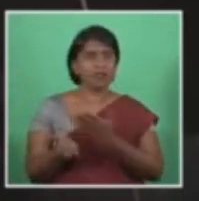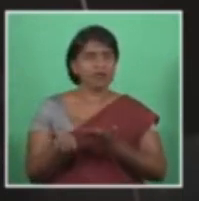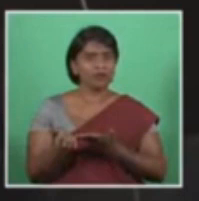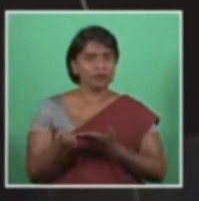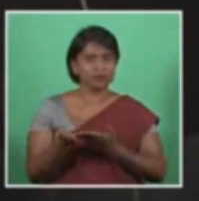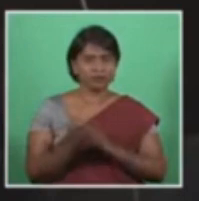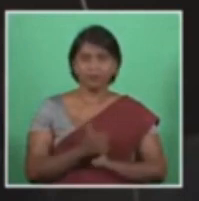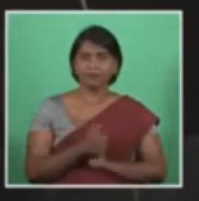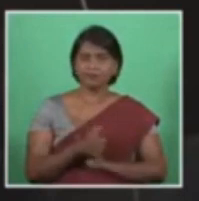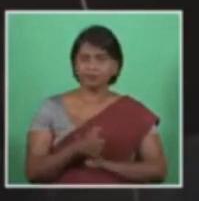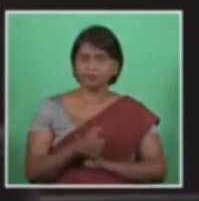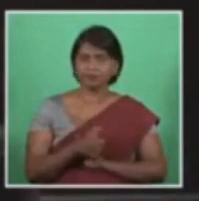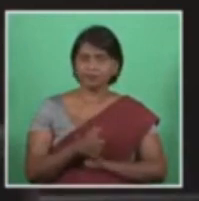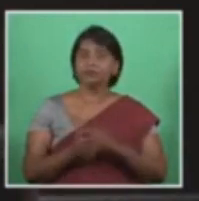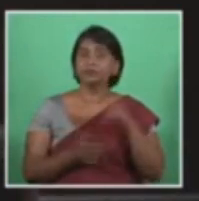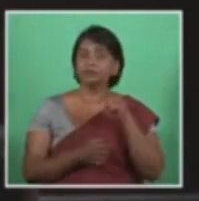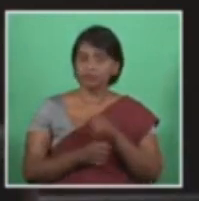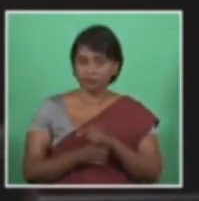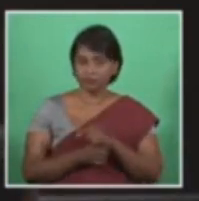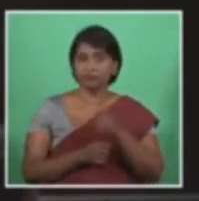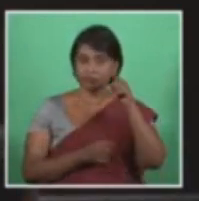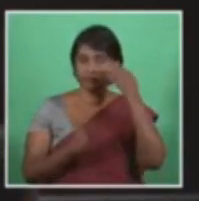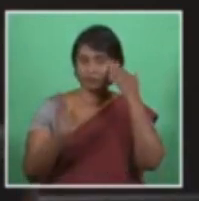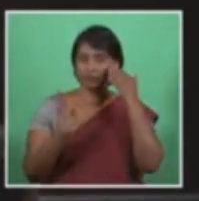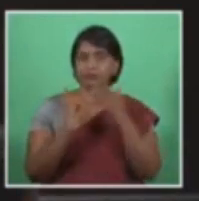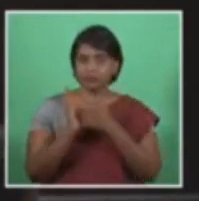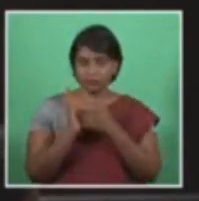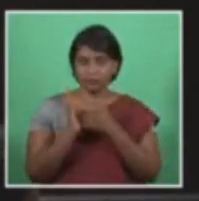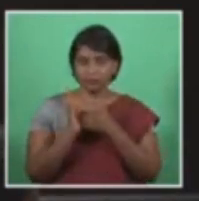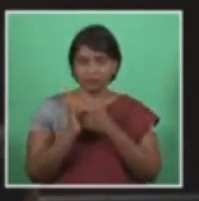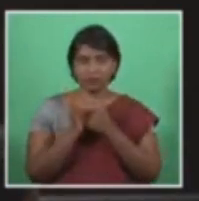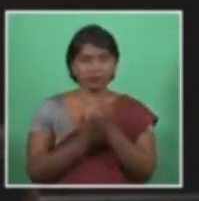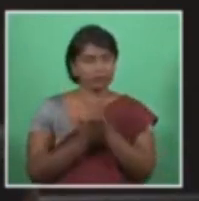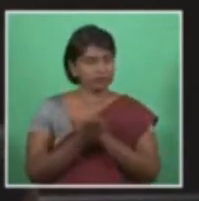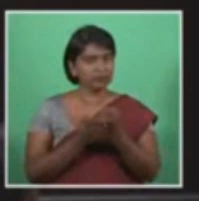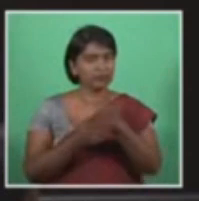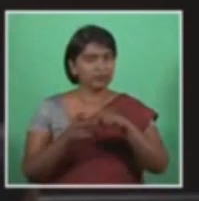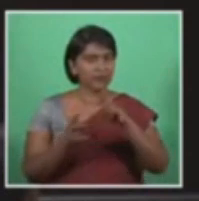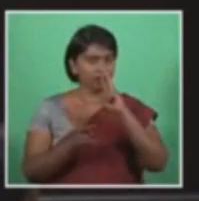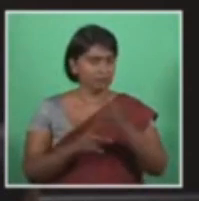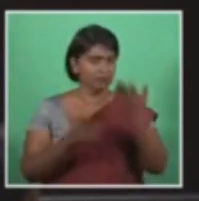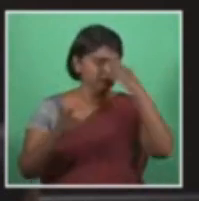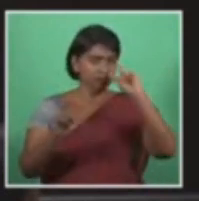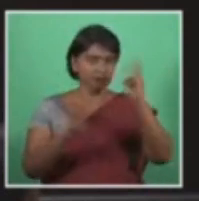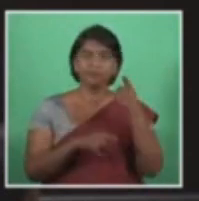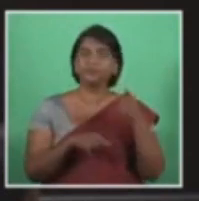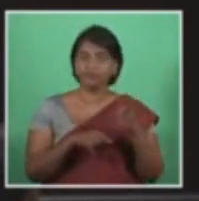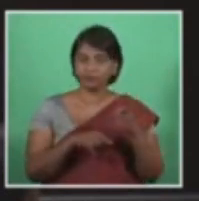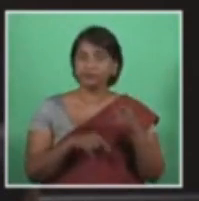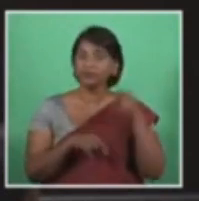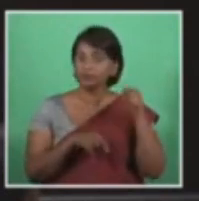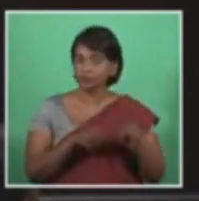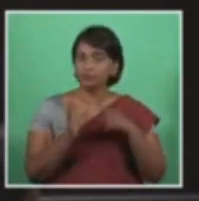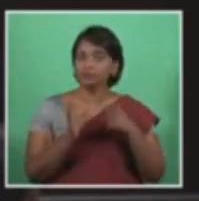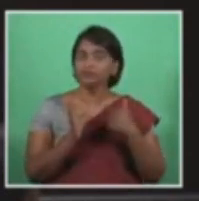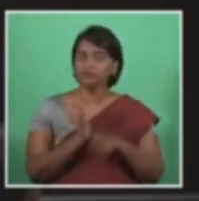සිද්ධ වෙන්නේ? නායකතුමනේ, මේකෙදී ඔබතුමගේ කාරණාවක මේ මුළු සභාවම නොමග යනවා. මොකද හේතුව